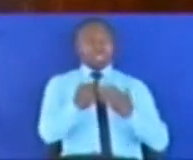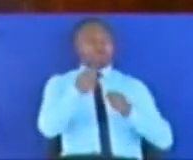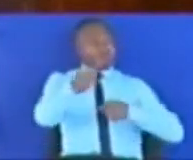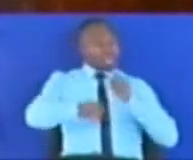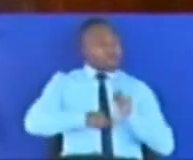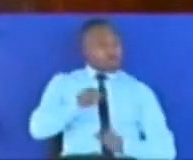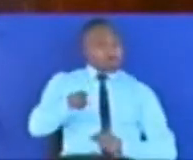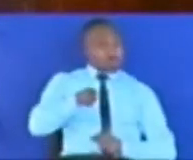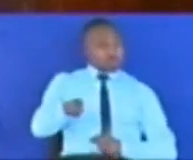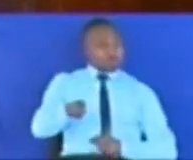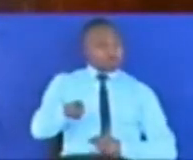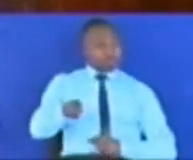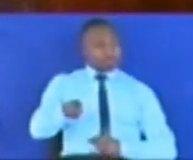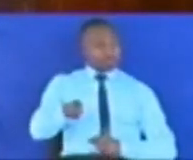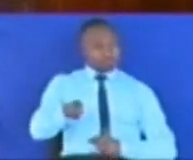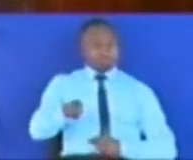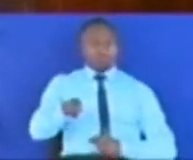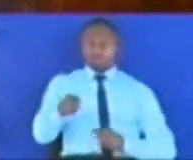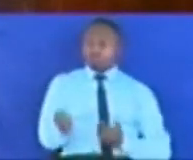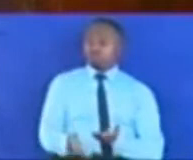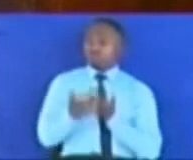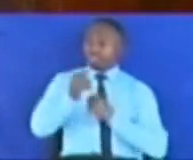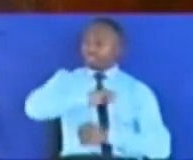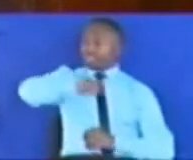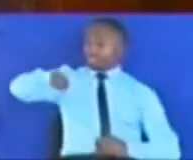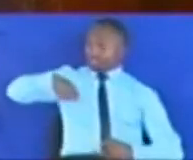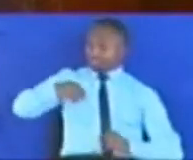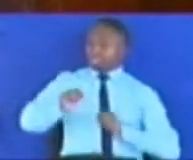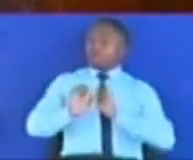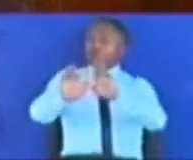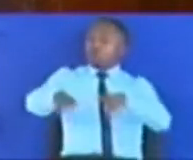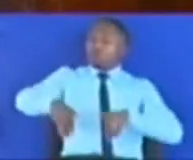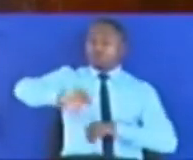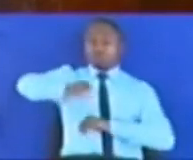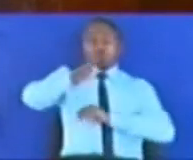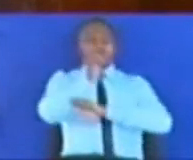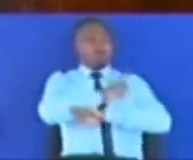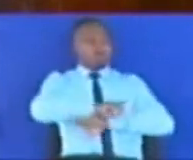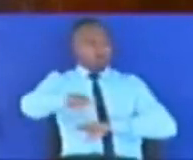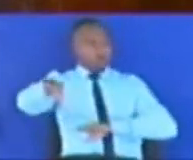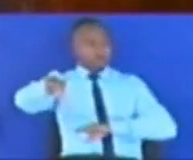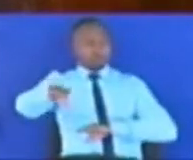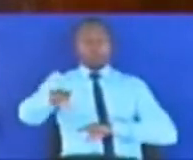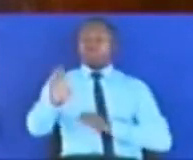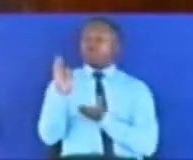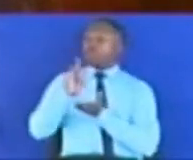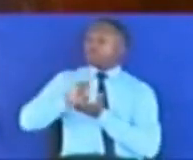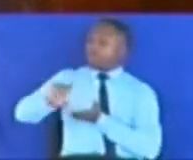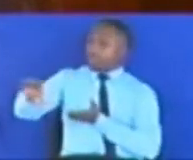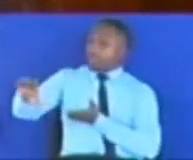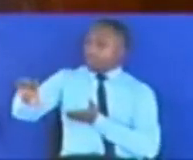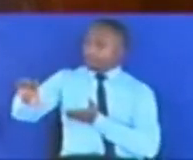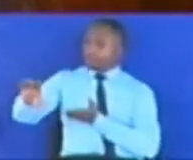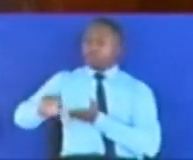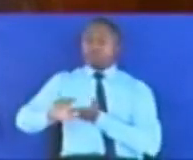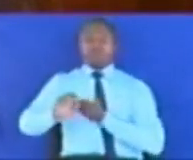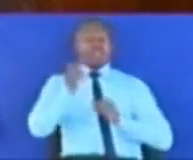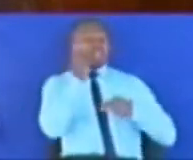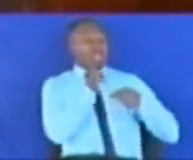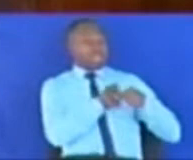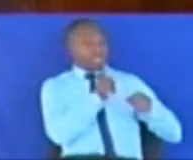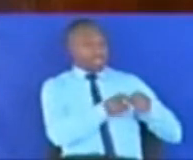wa Mheshimiwa Wabunge utatusaidia wabunge tunaoishi mkoa wa Pwani, wabunge wa Dar es Salaam, wabunge wa